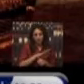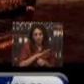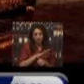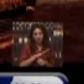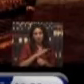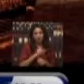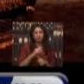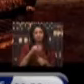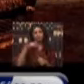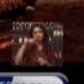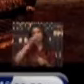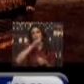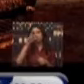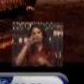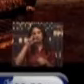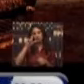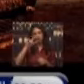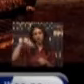أغسطس الماضي،